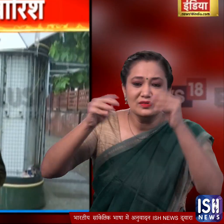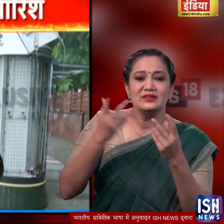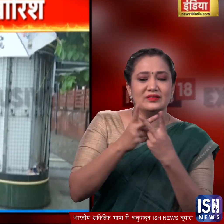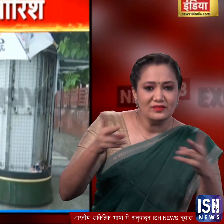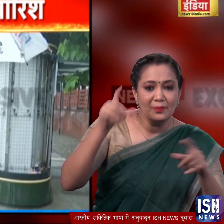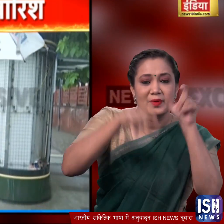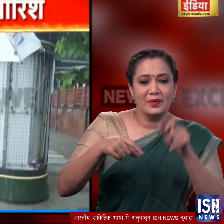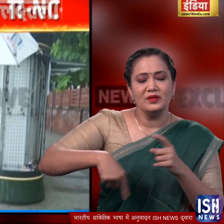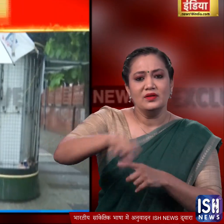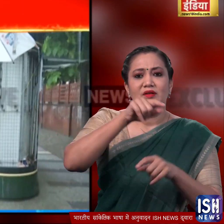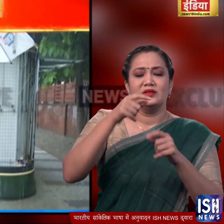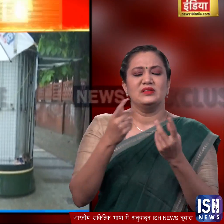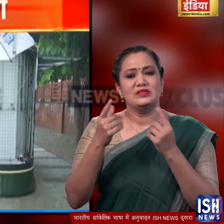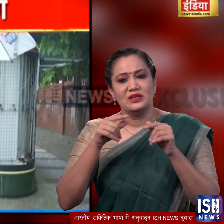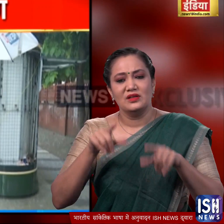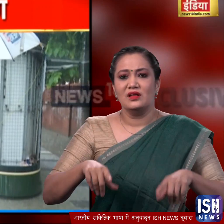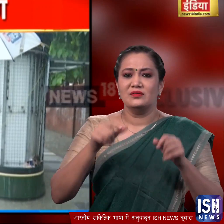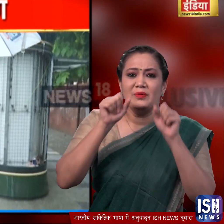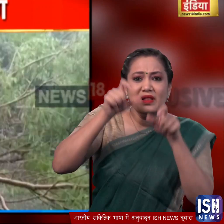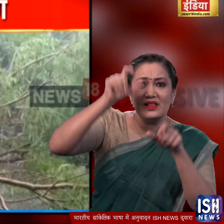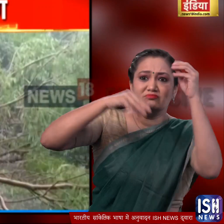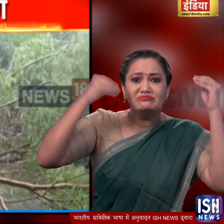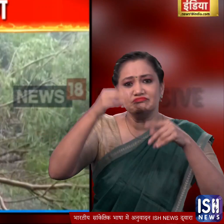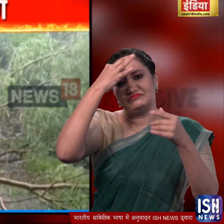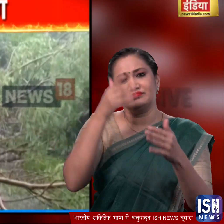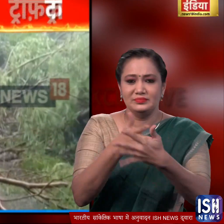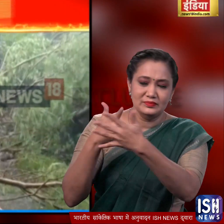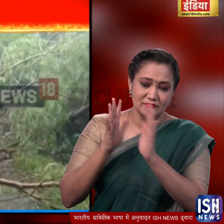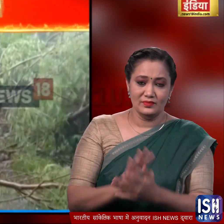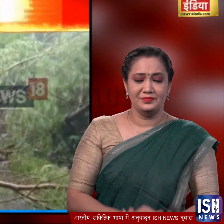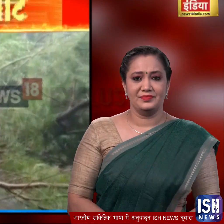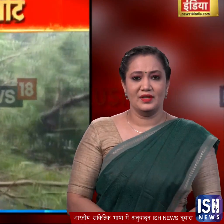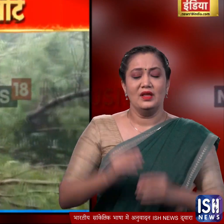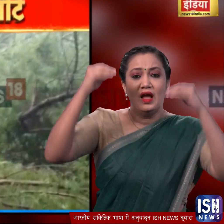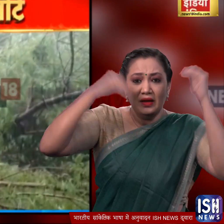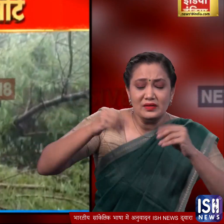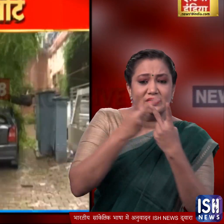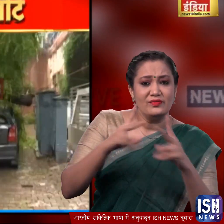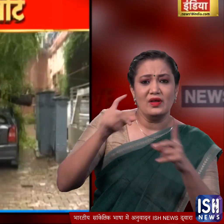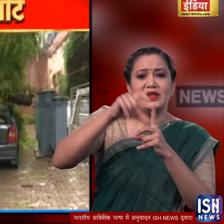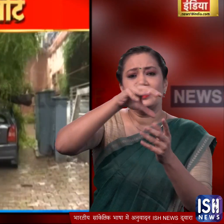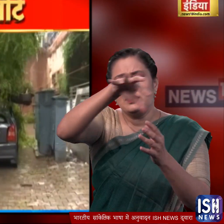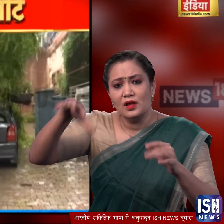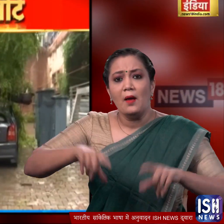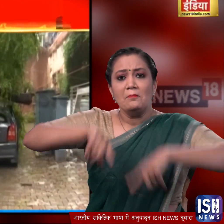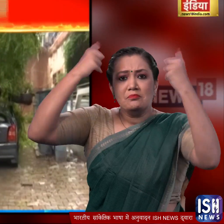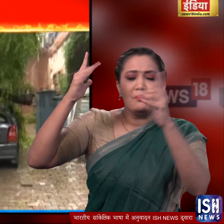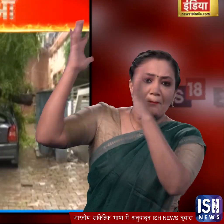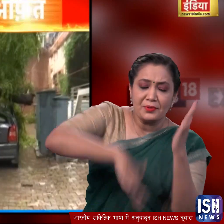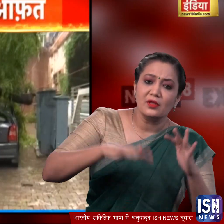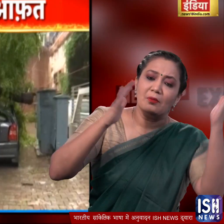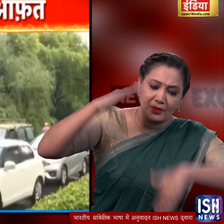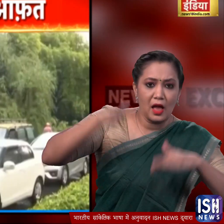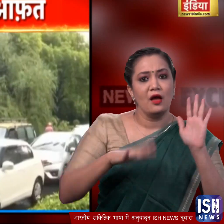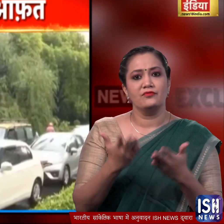यही वजह है कि लोगों को इस बारिश का सामना करना पड़ रहा है। इस जोरदार बारिश के बीच राजधानी के कुछ इलाकों में पेड़ टूटकर गिरने की घटनाएं